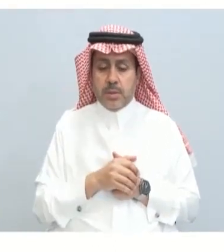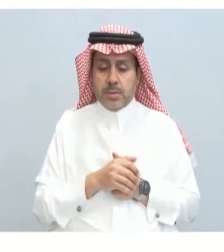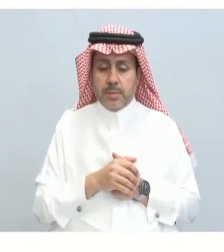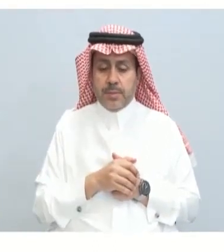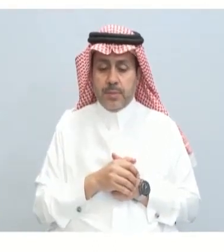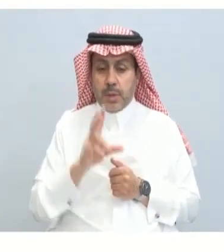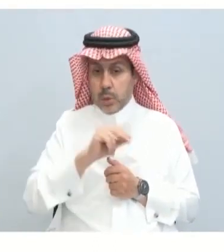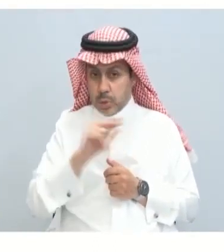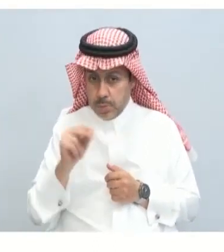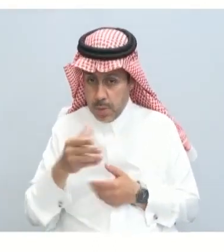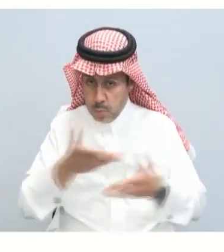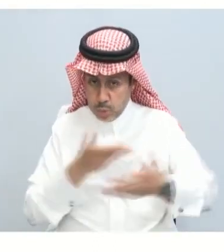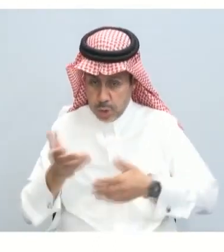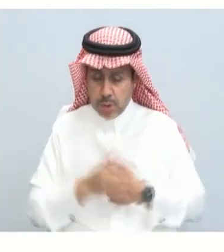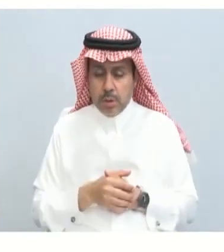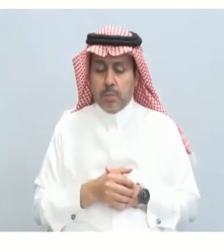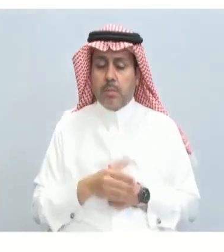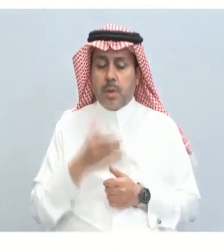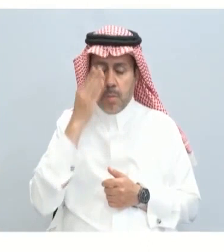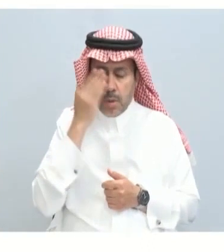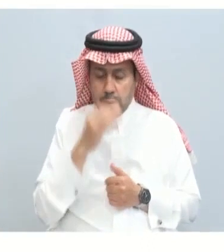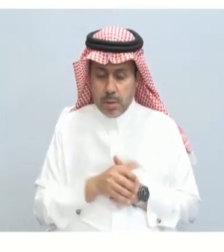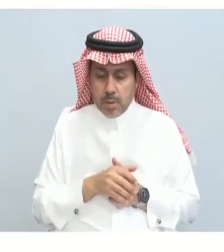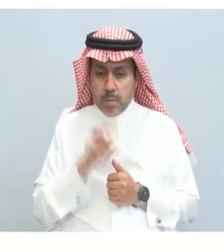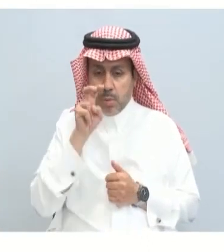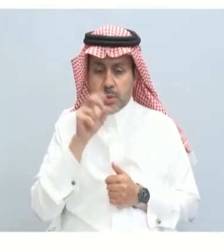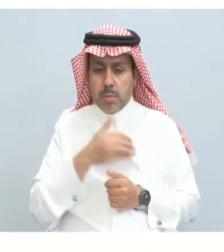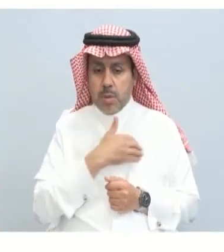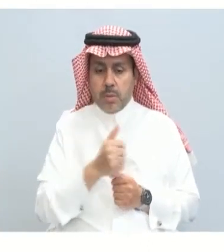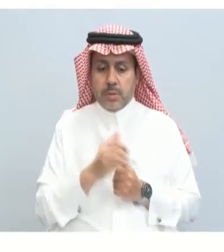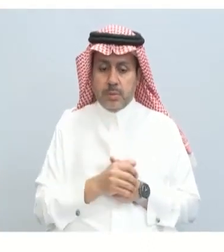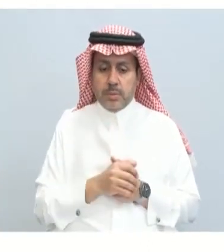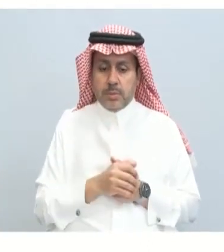شبه المجادل بالاعماء والبصير بالمؤمن